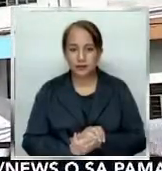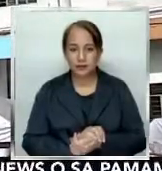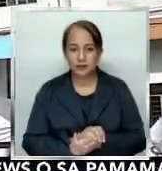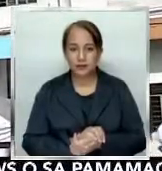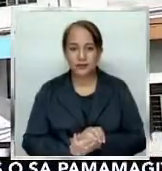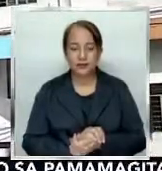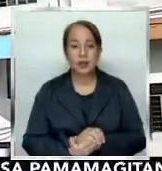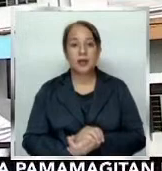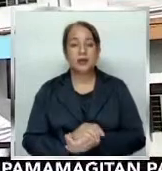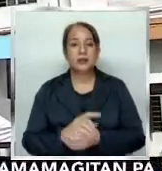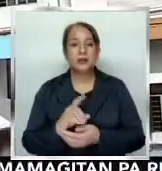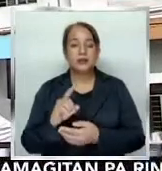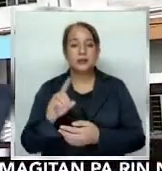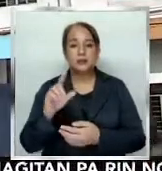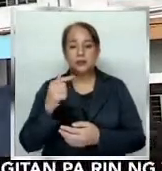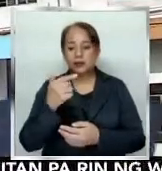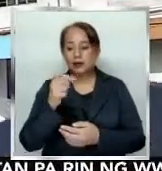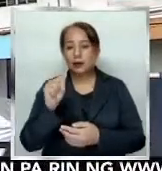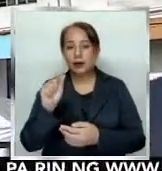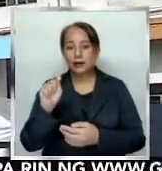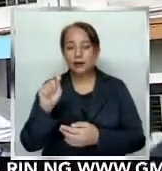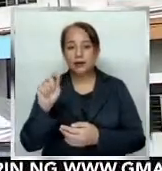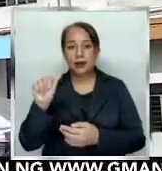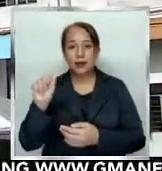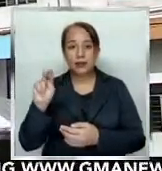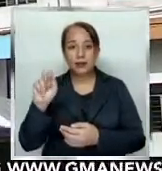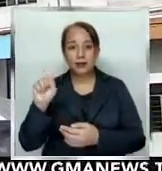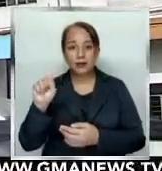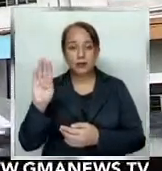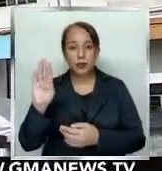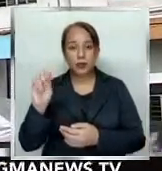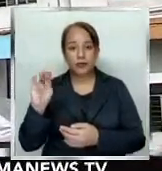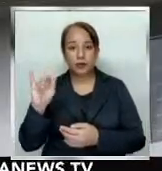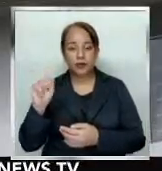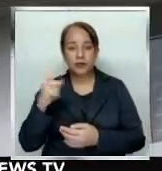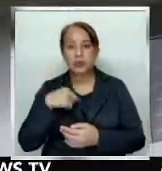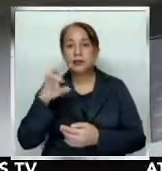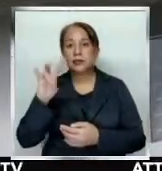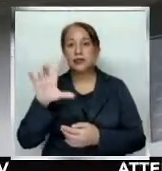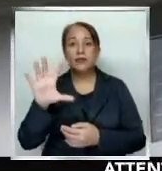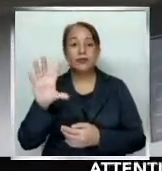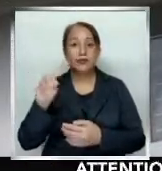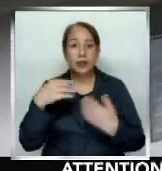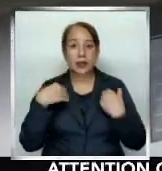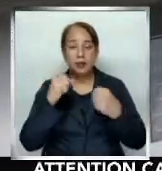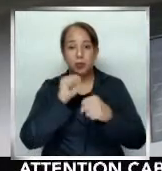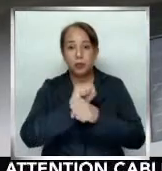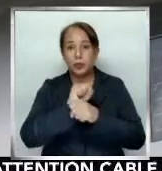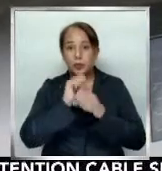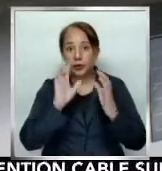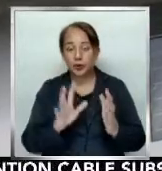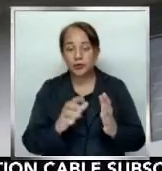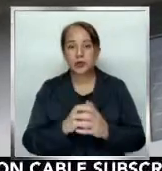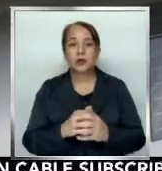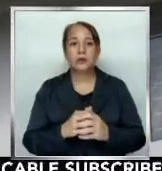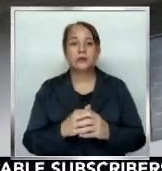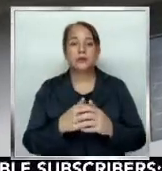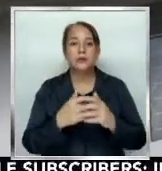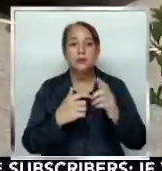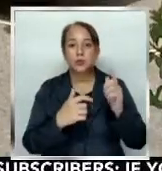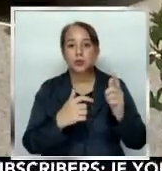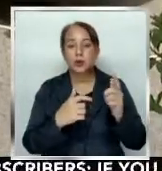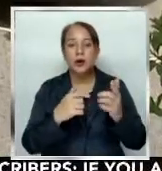Sagat Andres Bonifacio Medical Center sa Maynila na may 750 healthcare workers, nasa 20 lamang ang mga may COVID noong